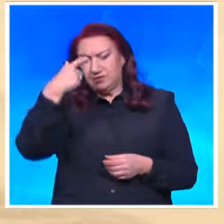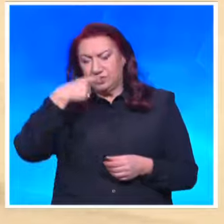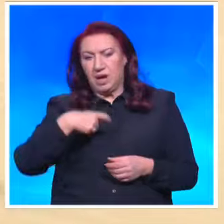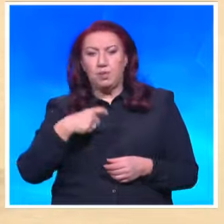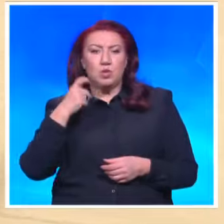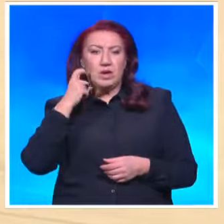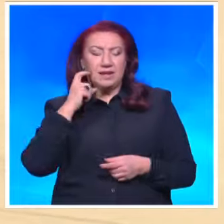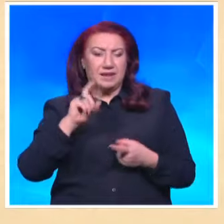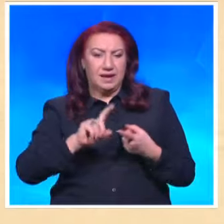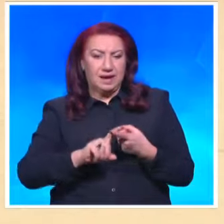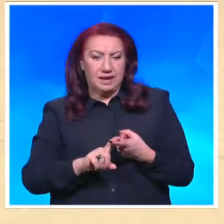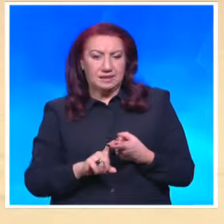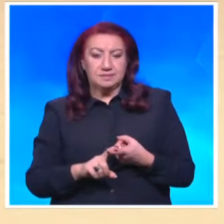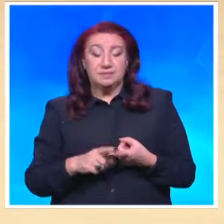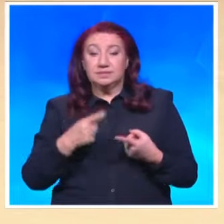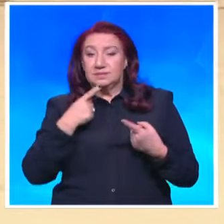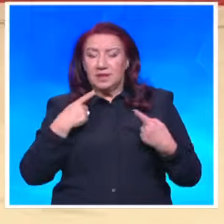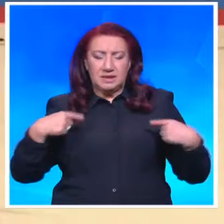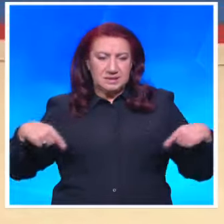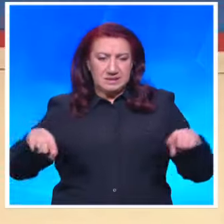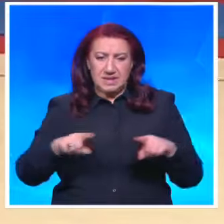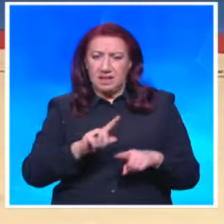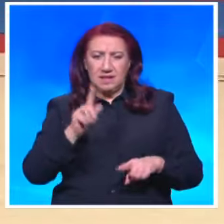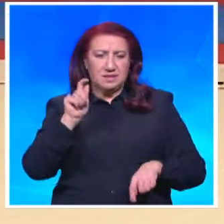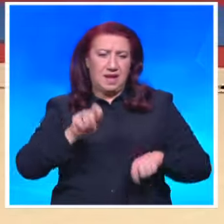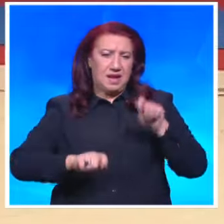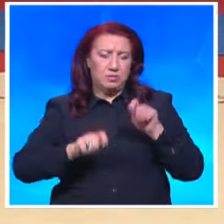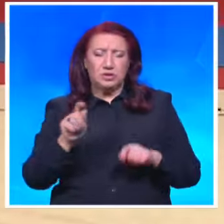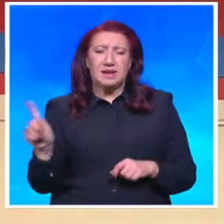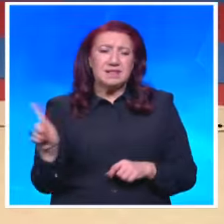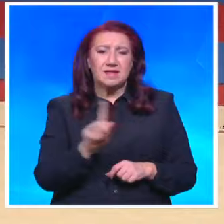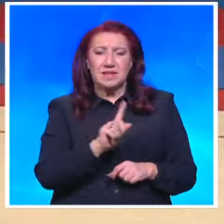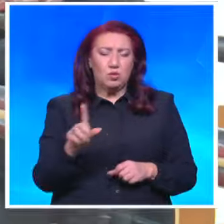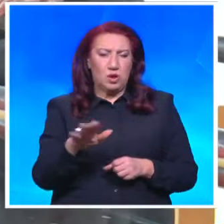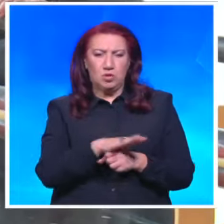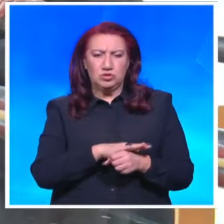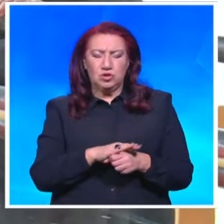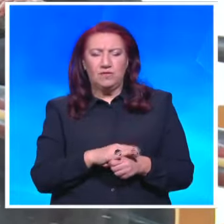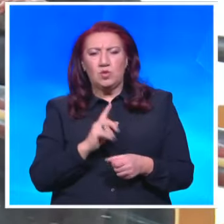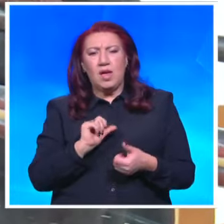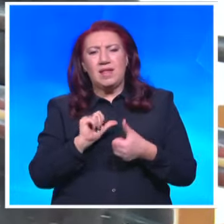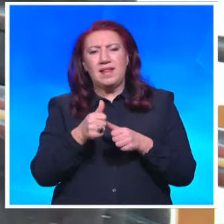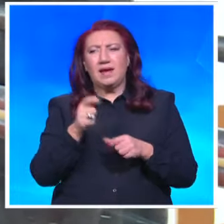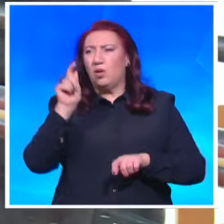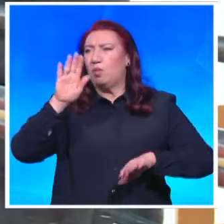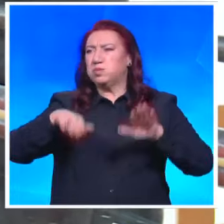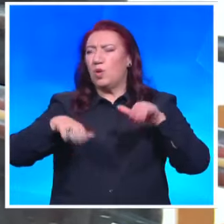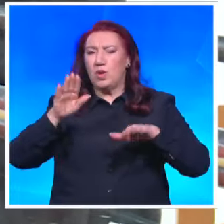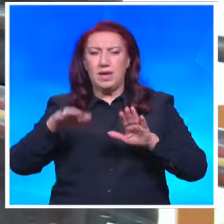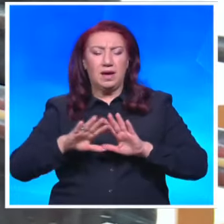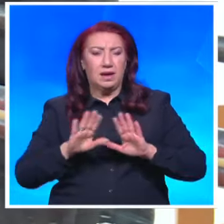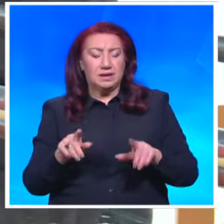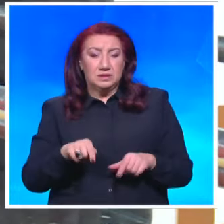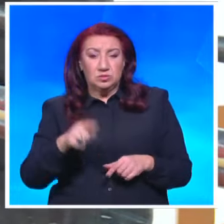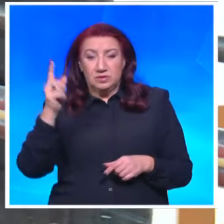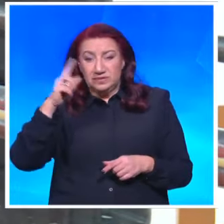Боряна Калейн. Залата не е ремонтирана никога основно. Правени са леки козметични промени. Тук всеки ден тренират